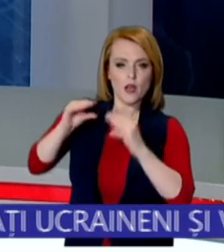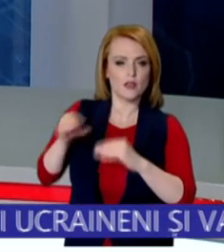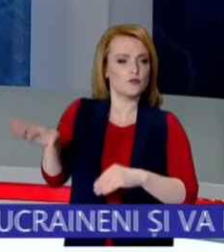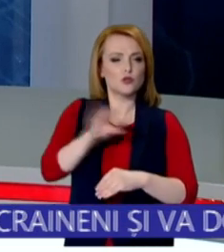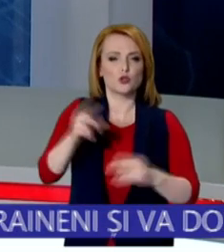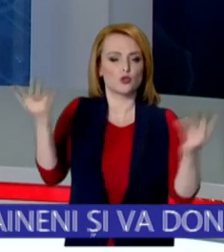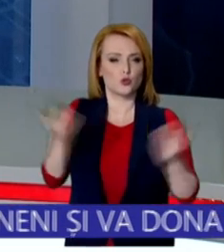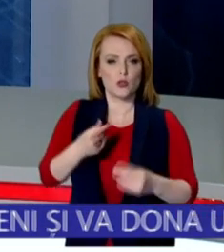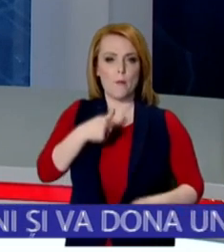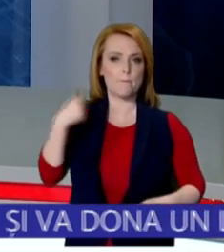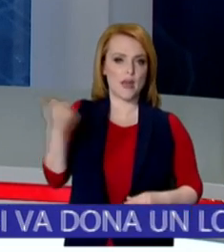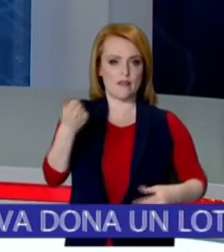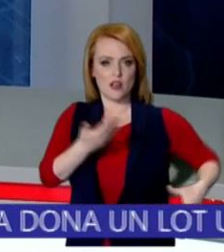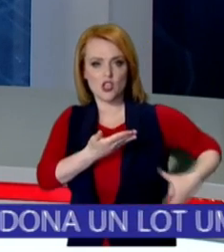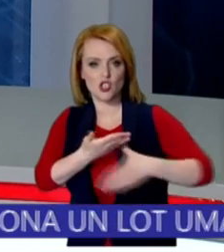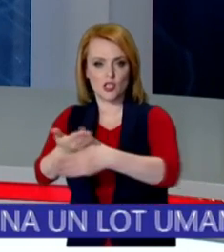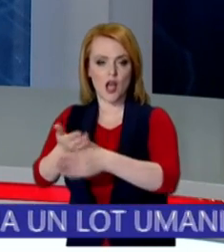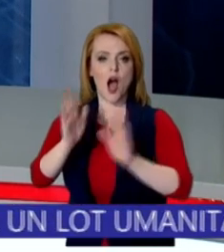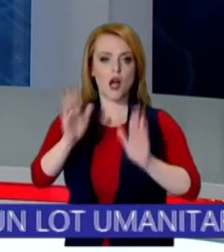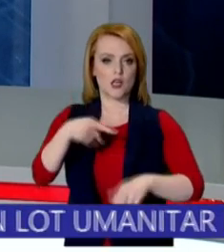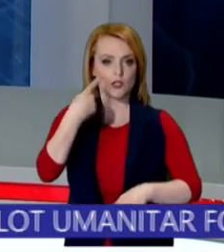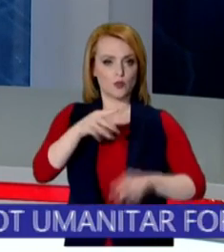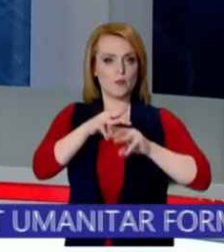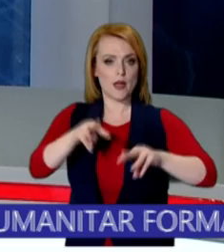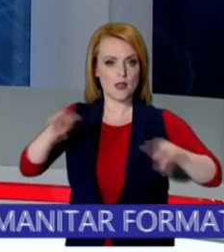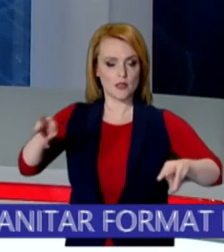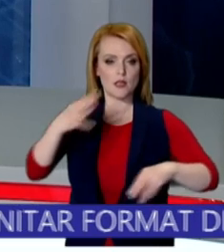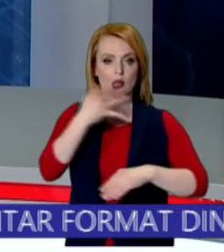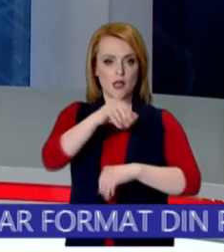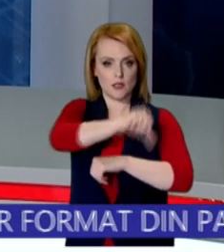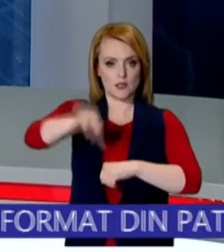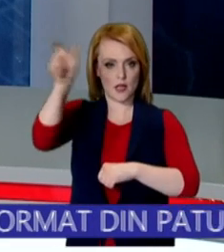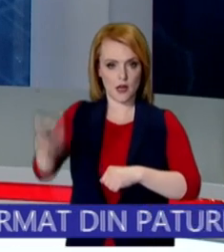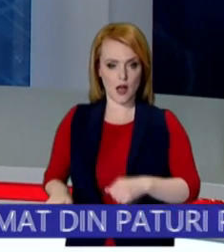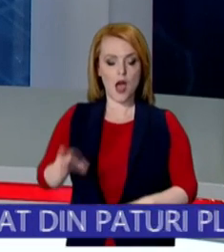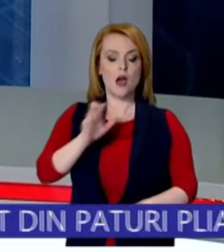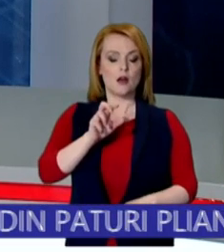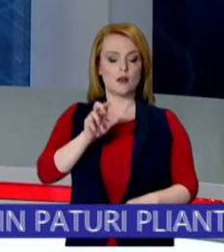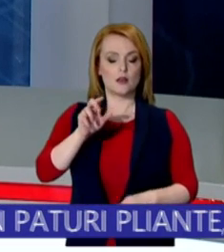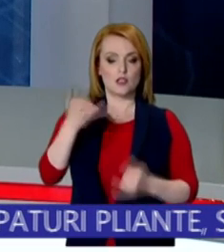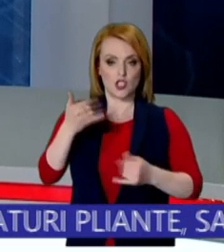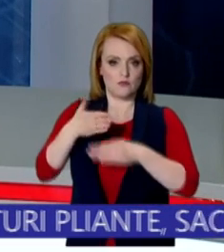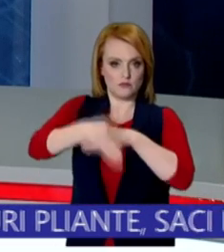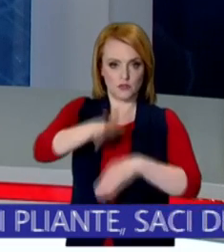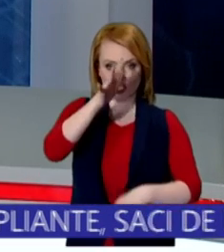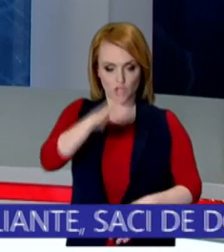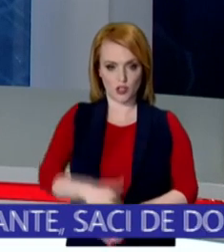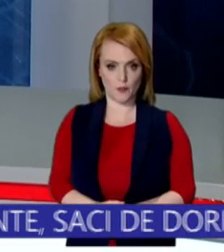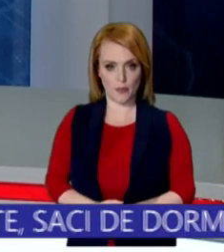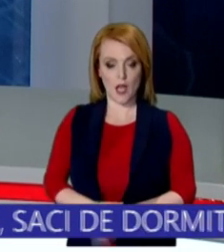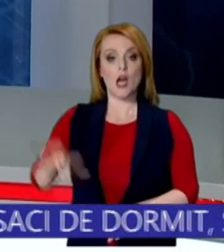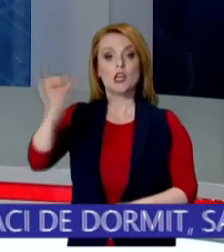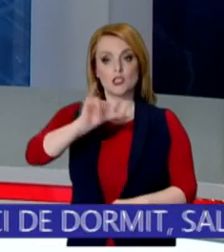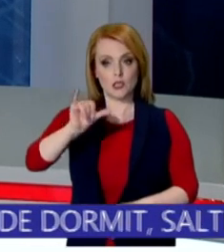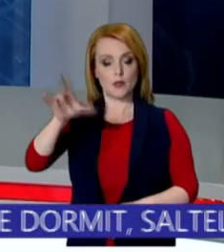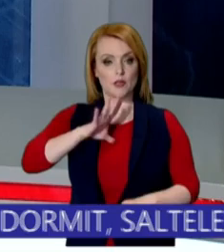A declarat ministra de externe de la Berlin, Annalena Baerbock, aflată într-o vizită la Chișinău. Sâmbătă, demnitarul german a